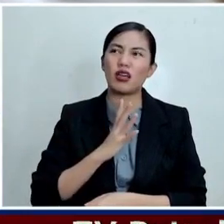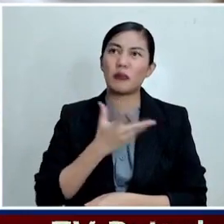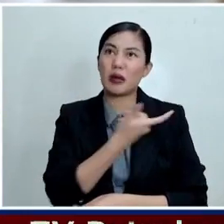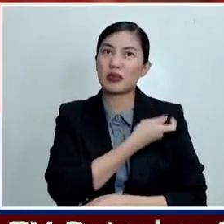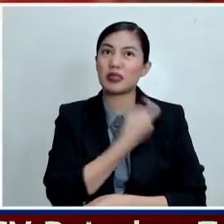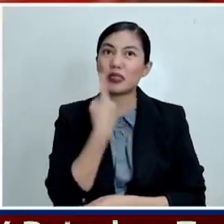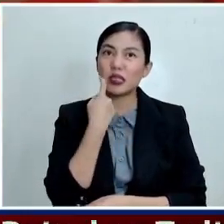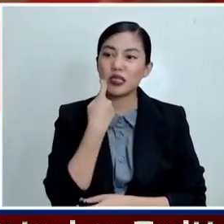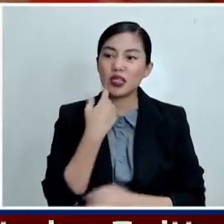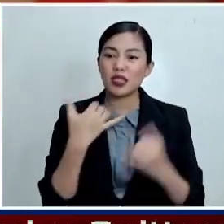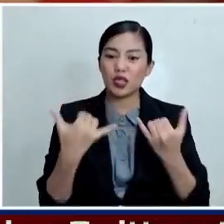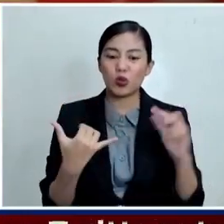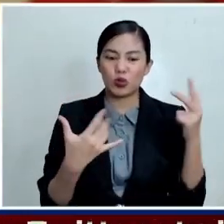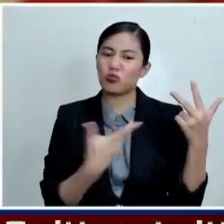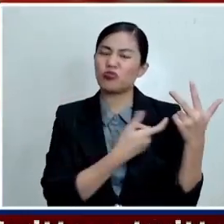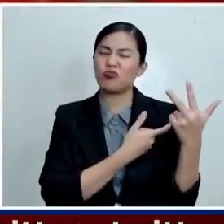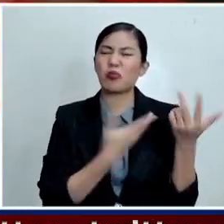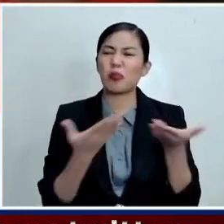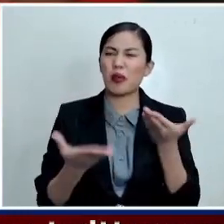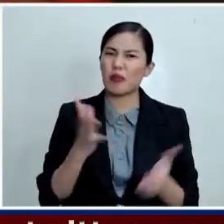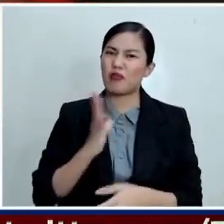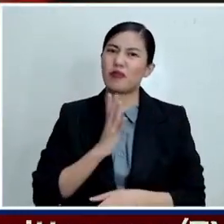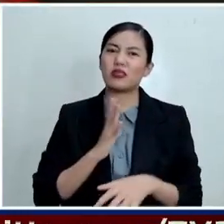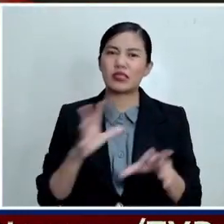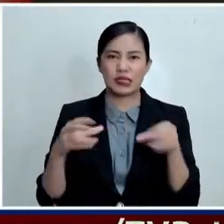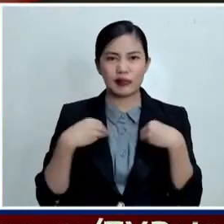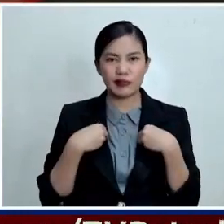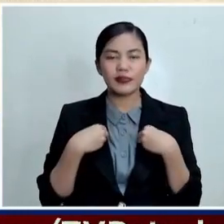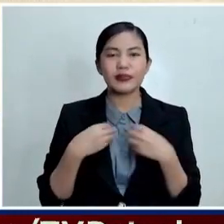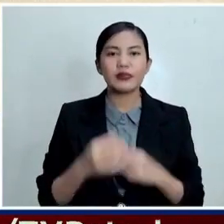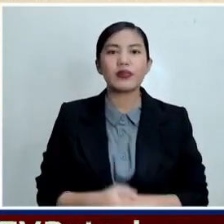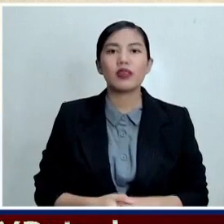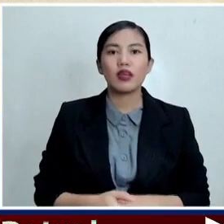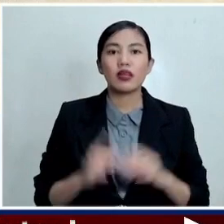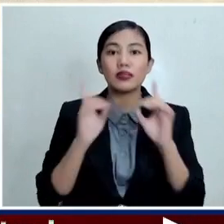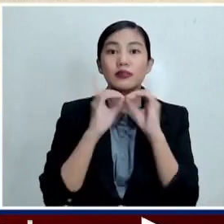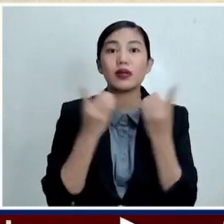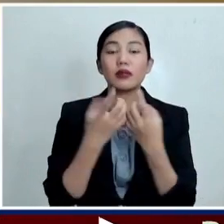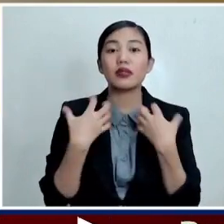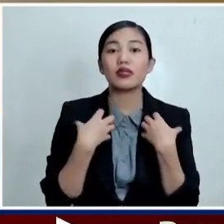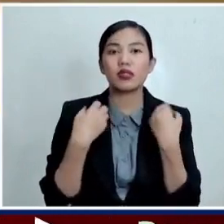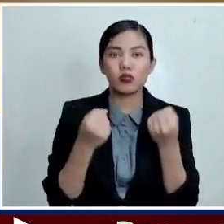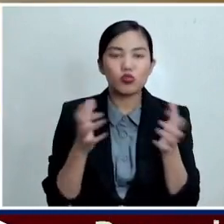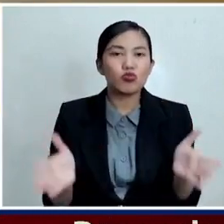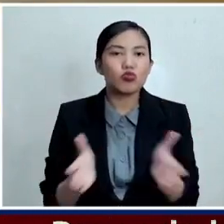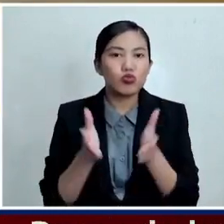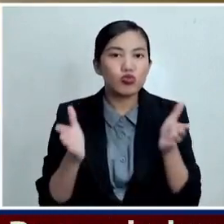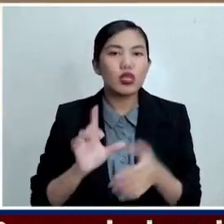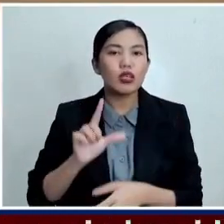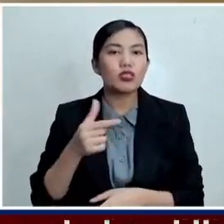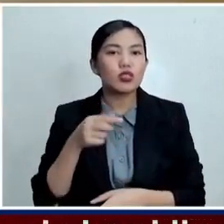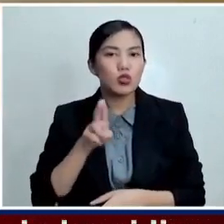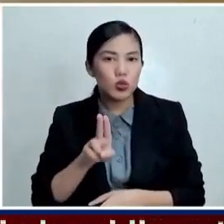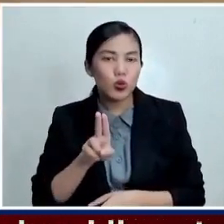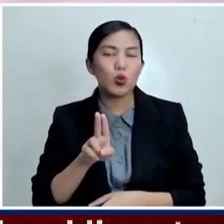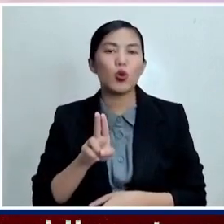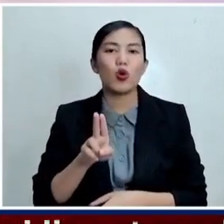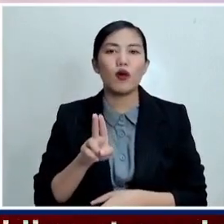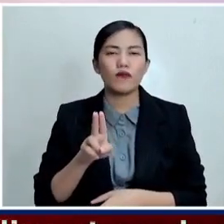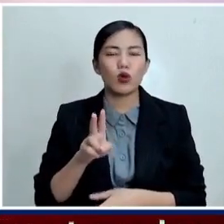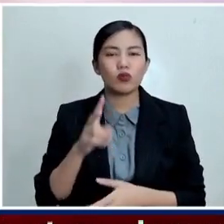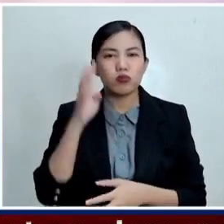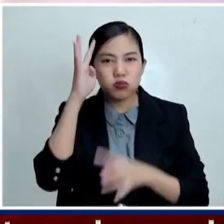tong ano, booster. Una nang hinikayat ng Department of Health ang mga lokal na pamahalaan na gumawa ng mga hakbang na